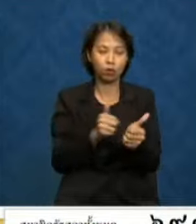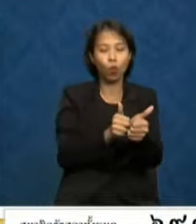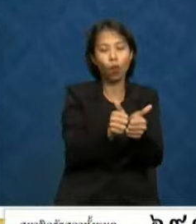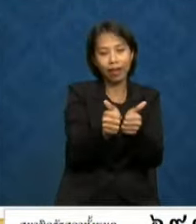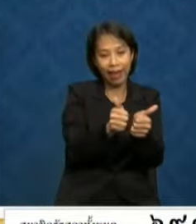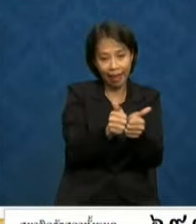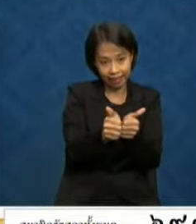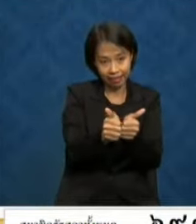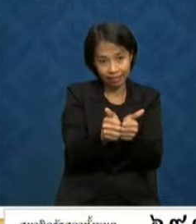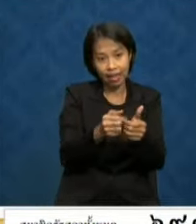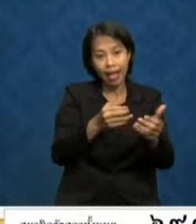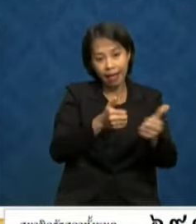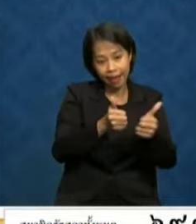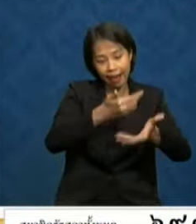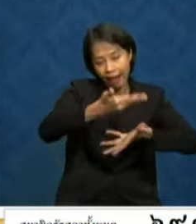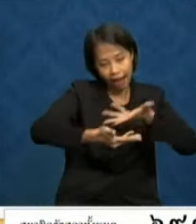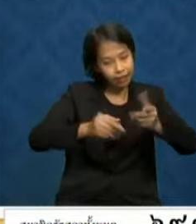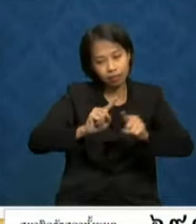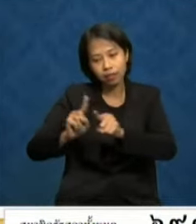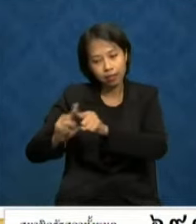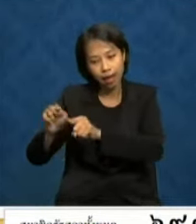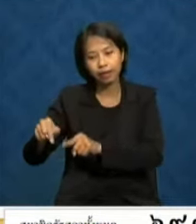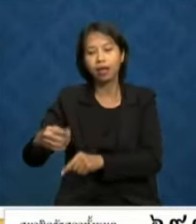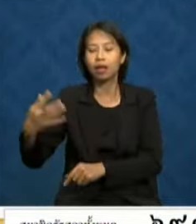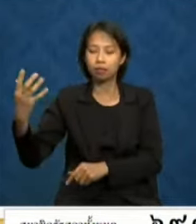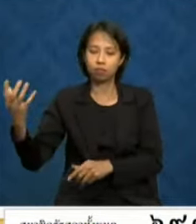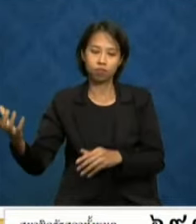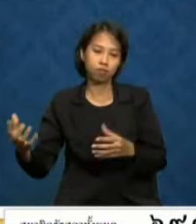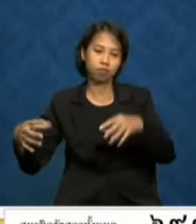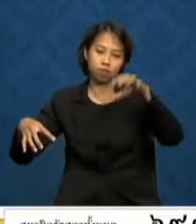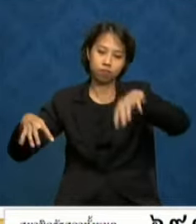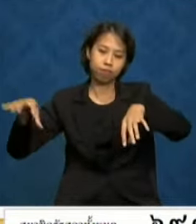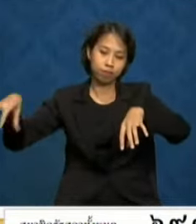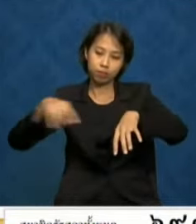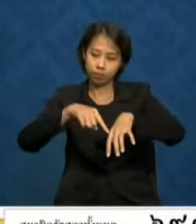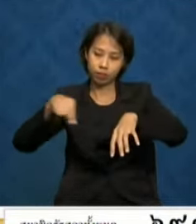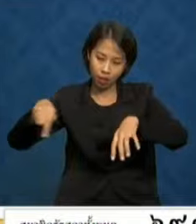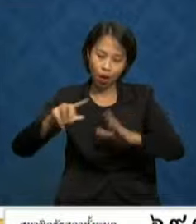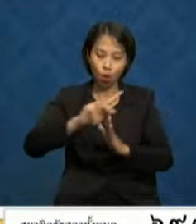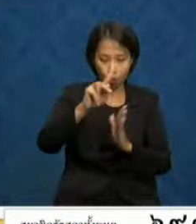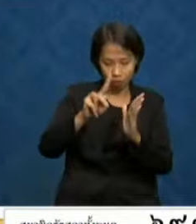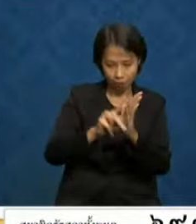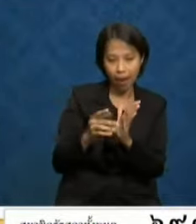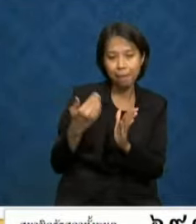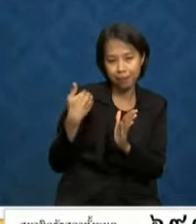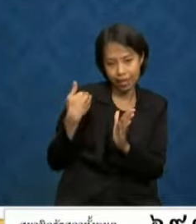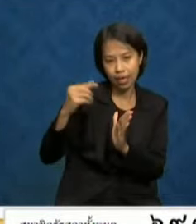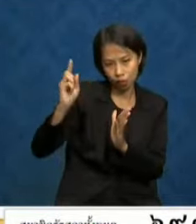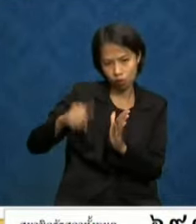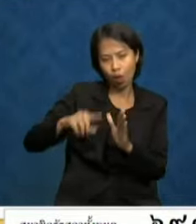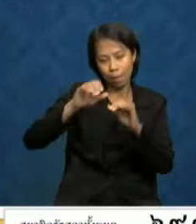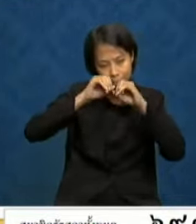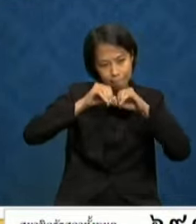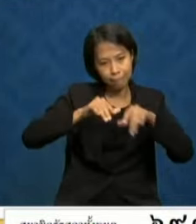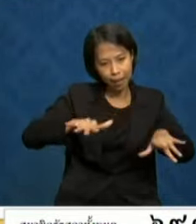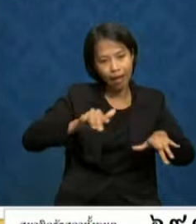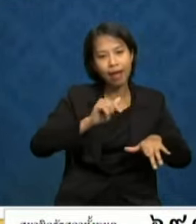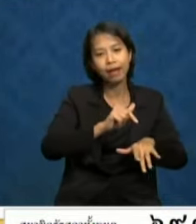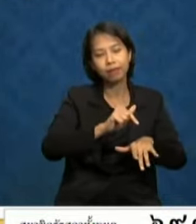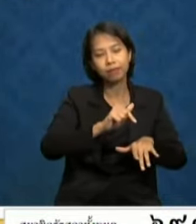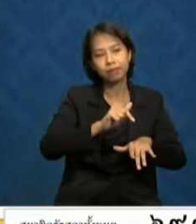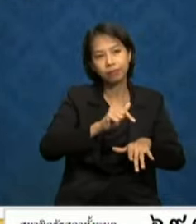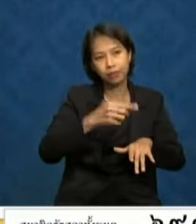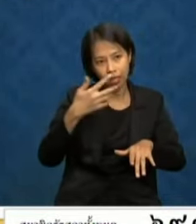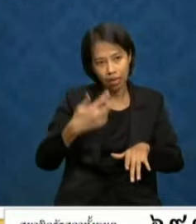ำหนดว่าให้ทั้งสองฝ่ายมีกฎหมายเกี่ยวกับการแข่งขันนะครับแล้วก็มีการเผยแพร่นะครับรวมถึงมี